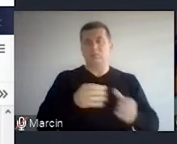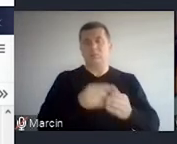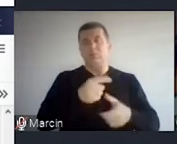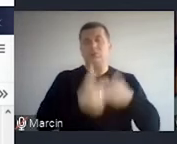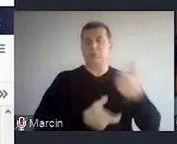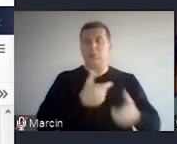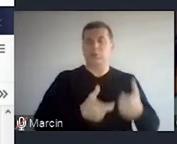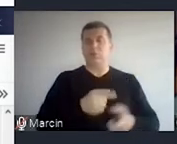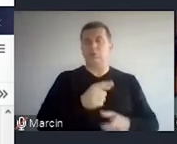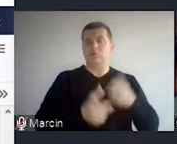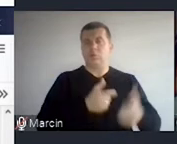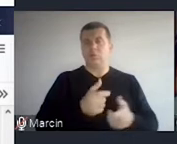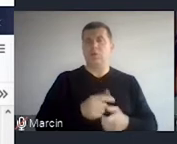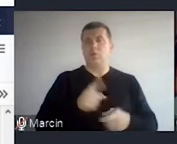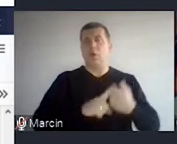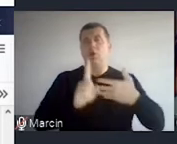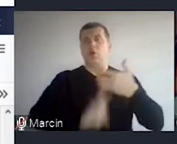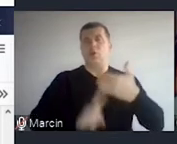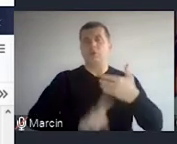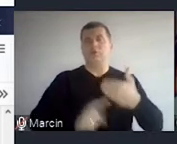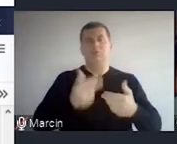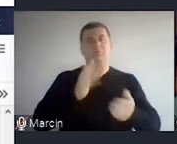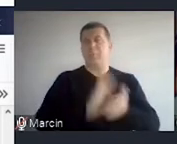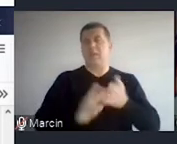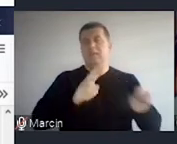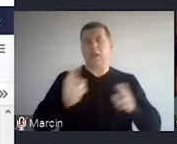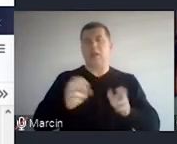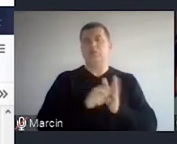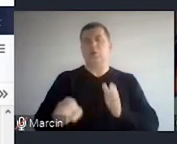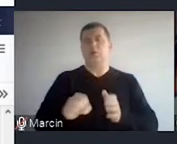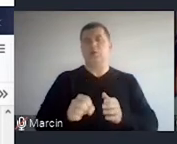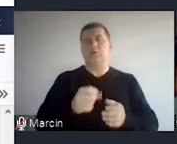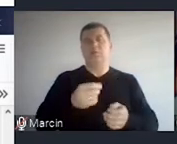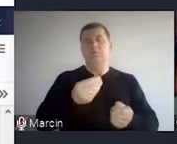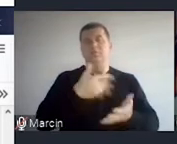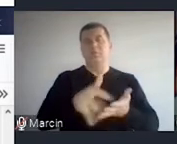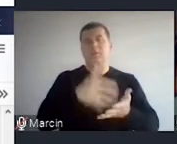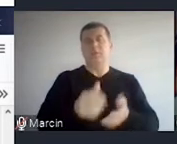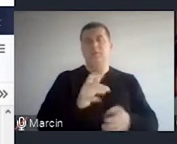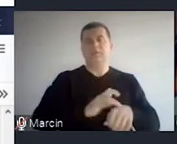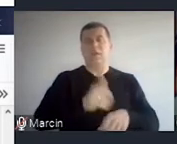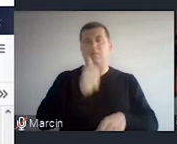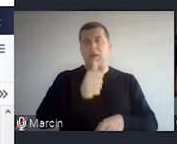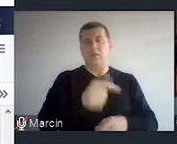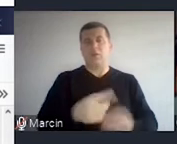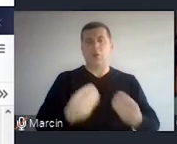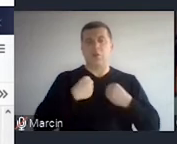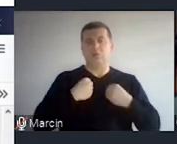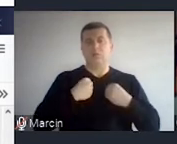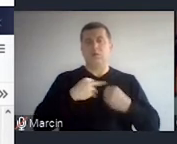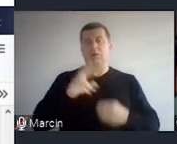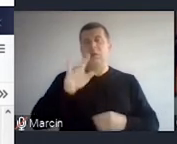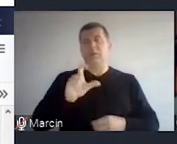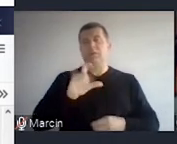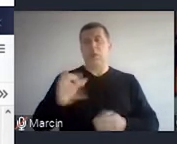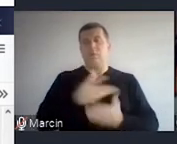czynność mam na myśli, i rozlicza ją niezależnie od poniesionych wydatków. Czyli w stawce jednostkowej otrzymuje